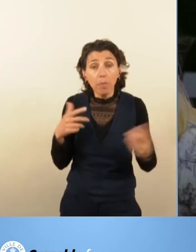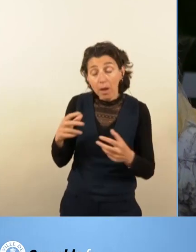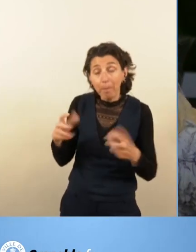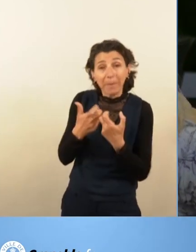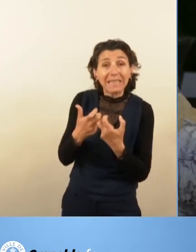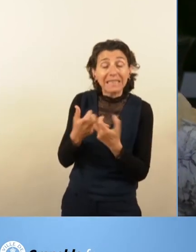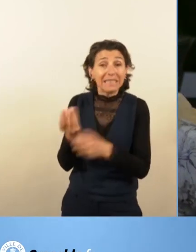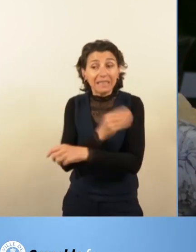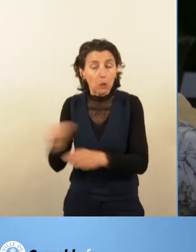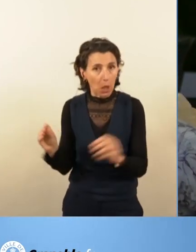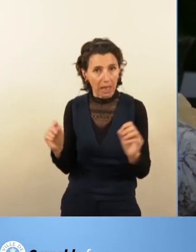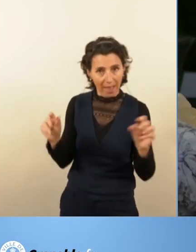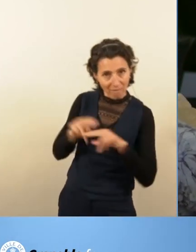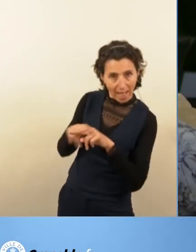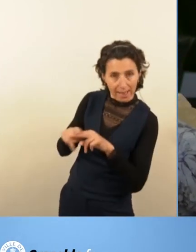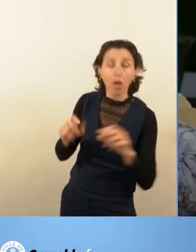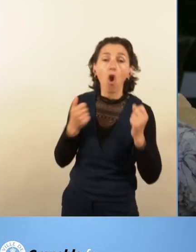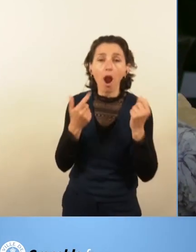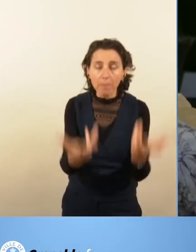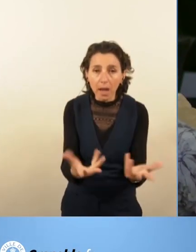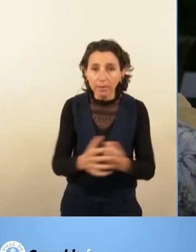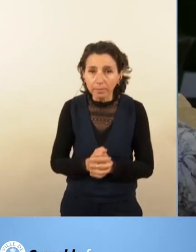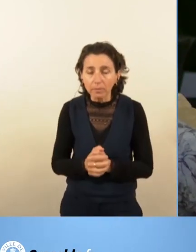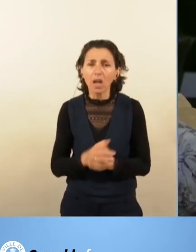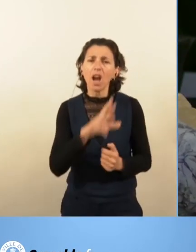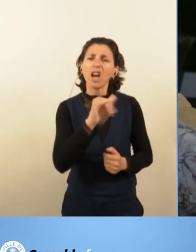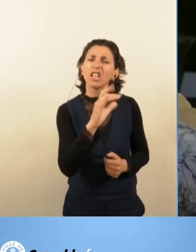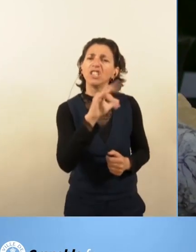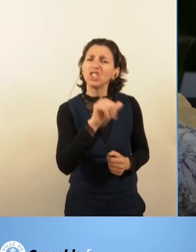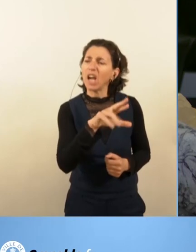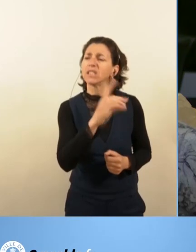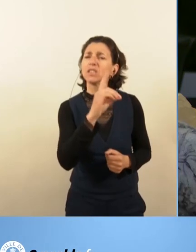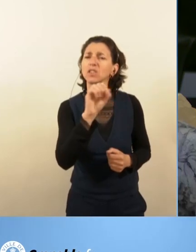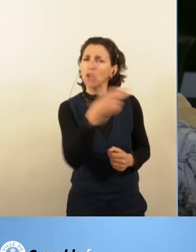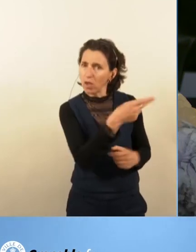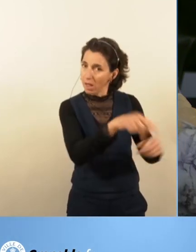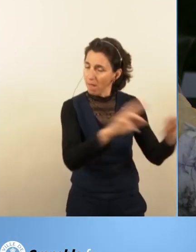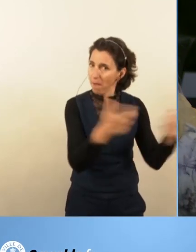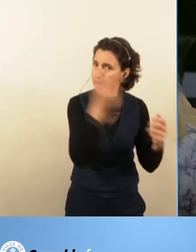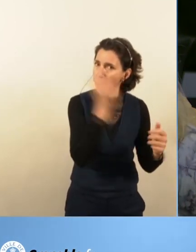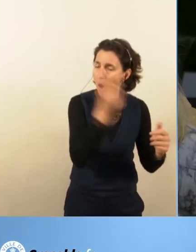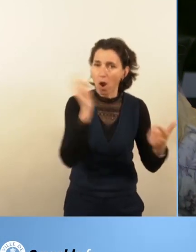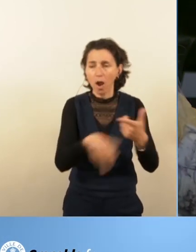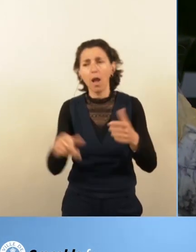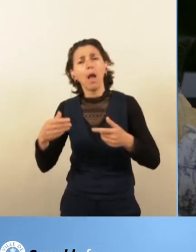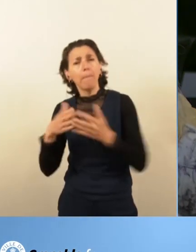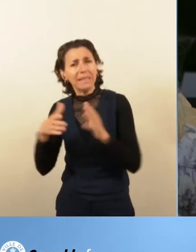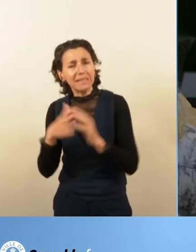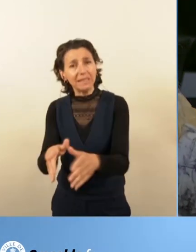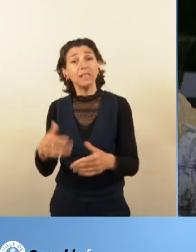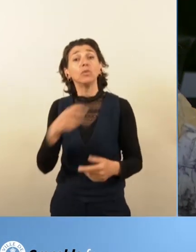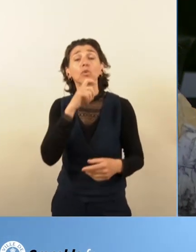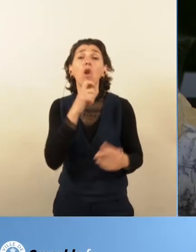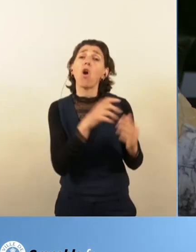Richardson c'est l'insécurité les surveillance de la piscine que vous avez passé tout à l'heure dans votre enduite 180000 euros c'est